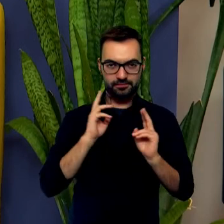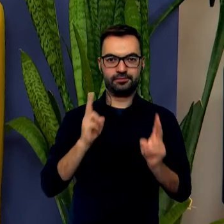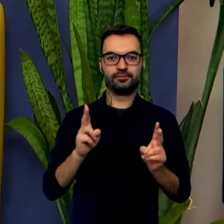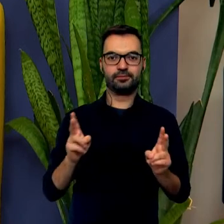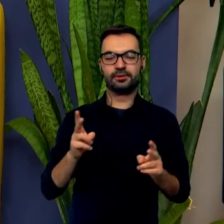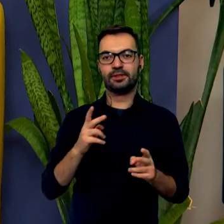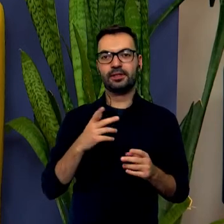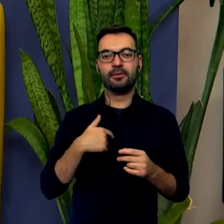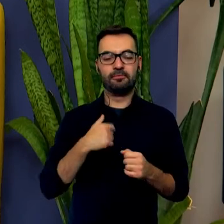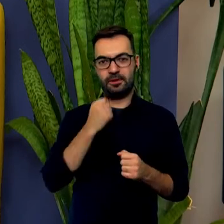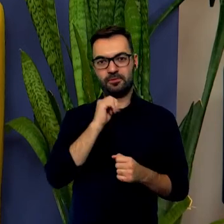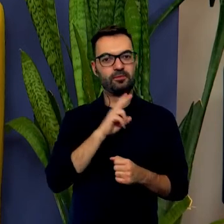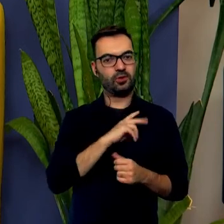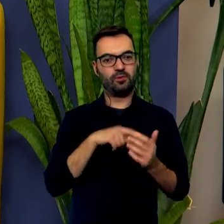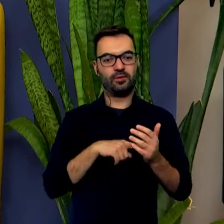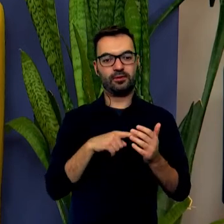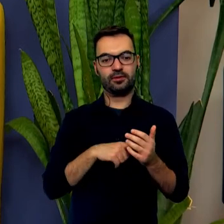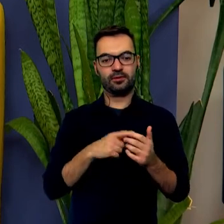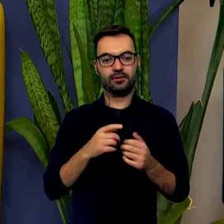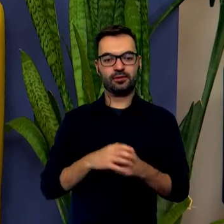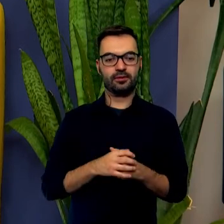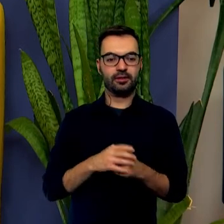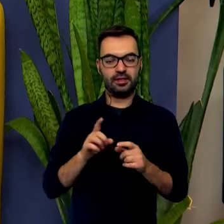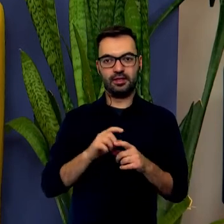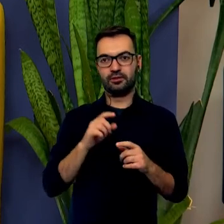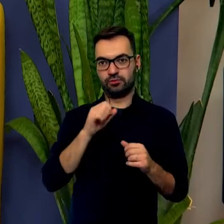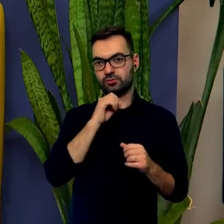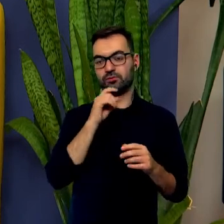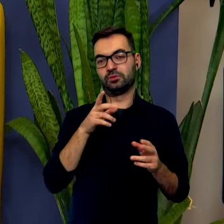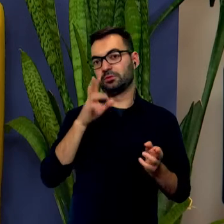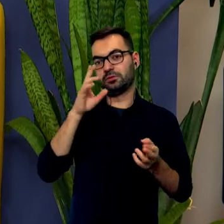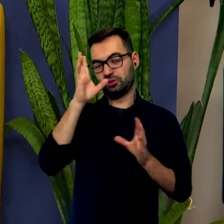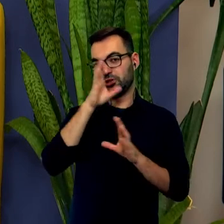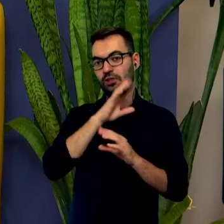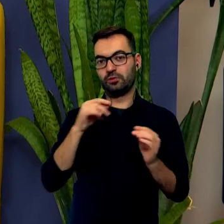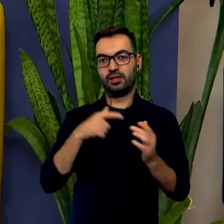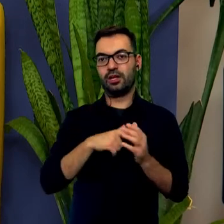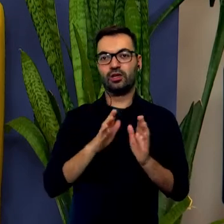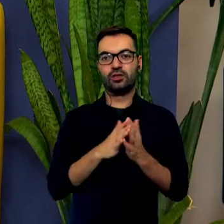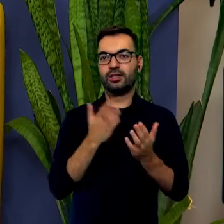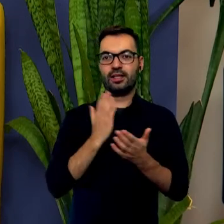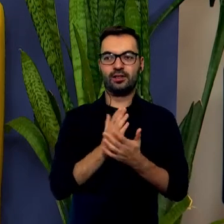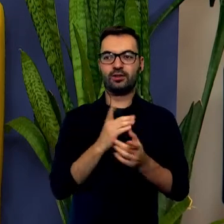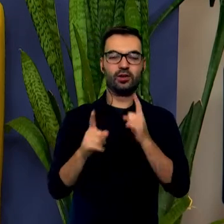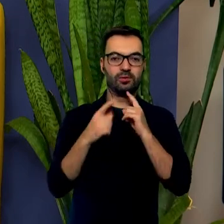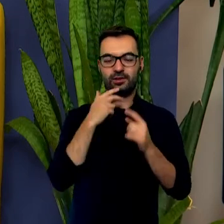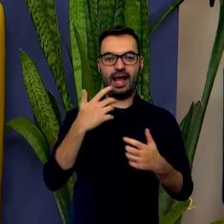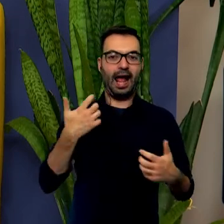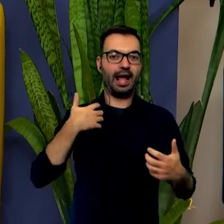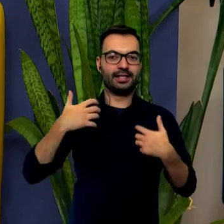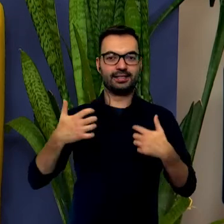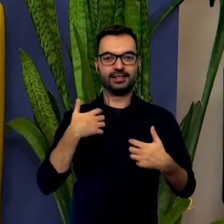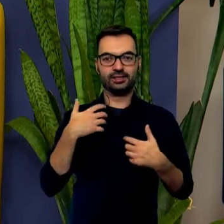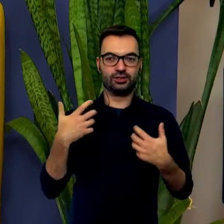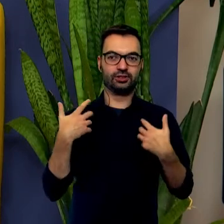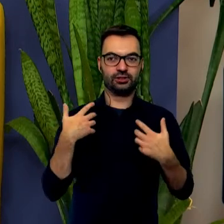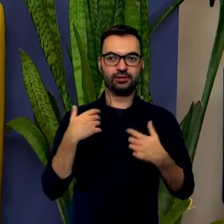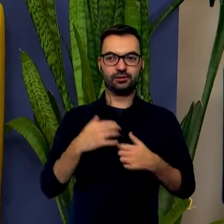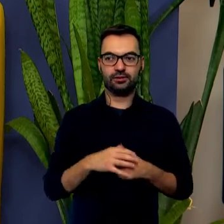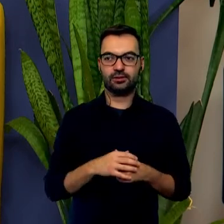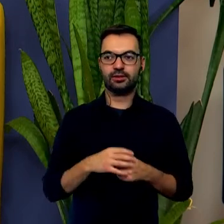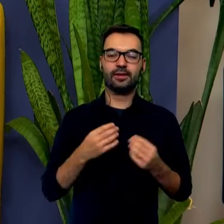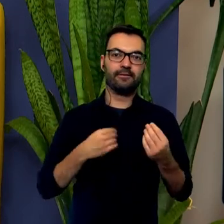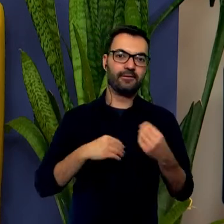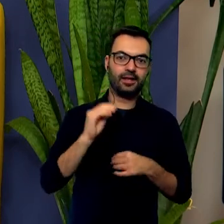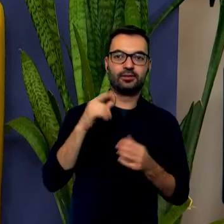I to mnie niesamowicie uwiodło i to mnie budzi niesamowity szacunek, że tutaj w tej książce nie tylko o tej stronie artystycznej możemy się